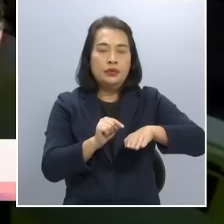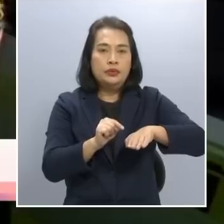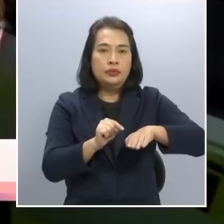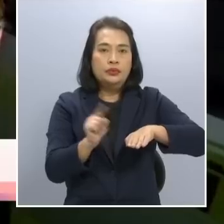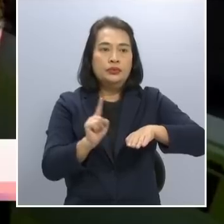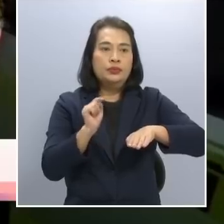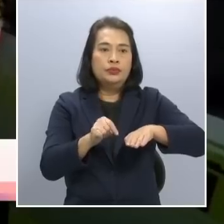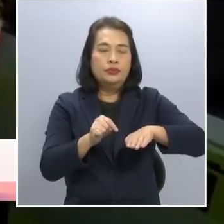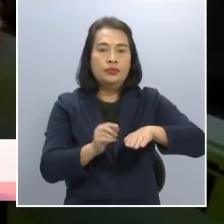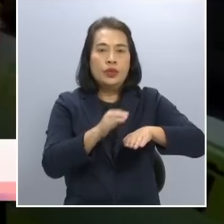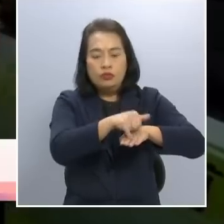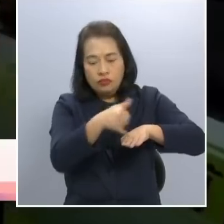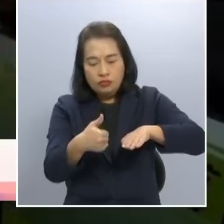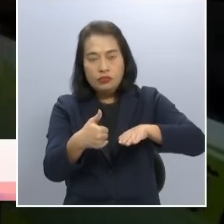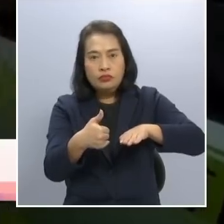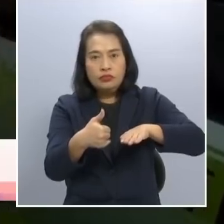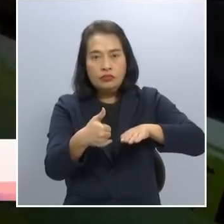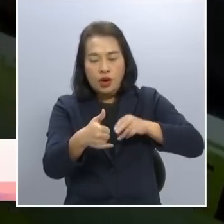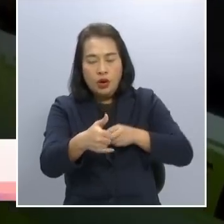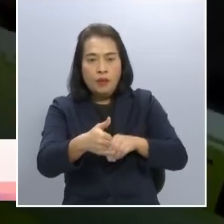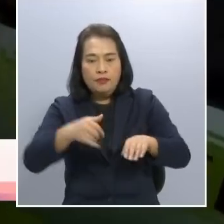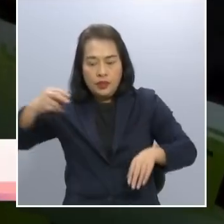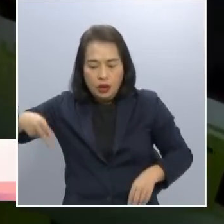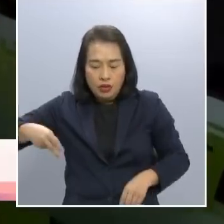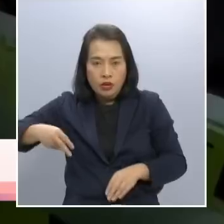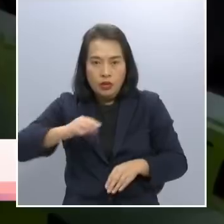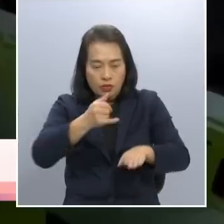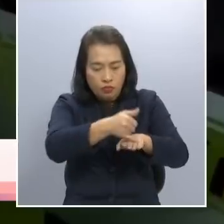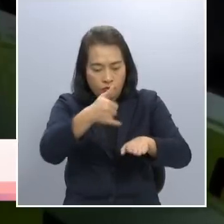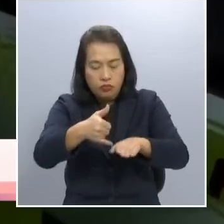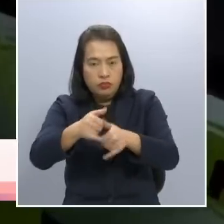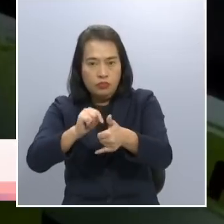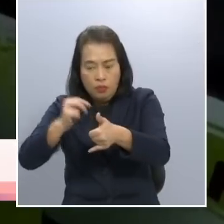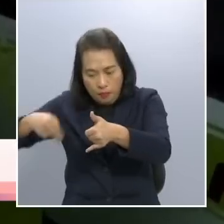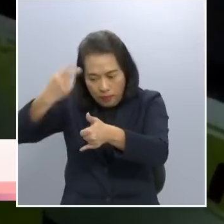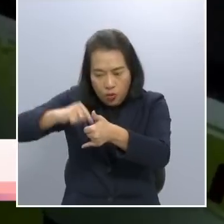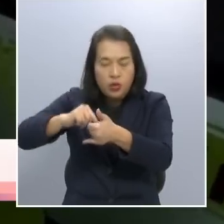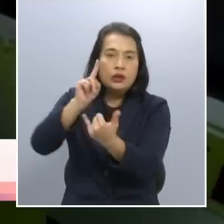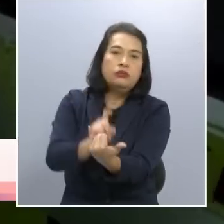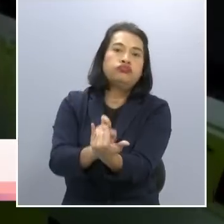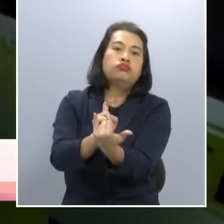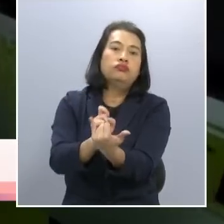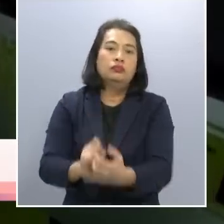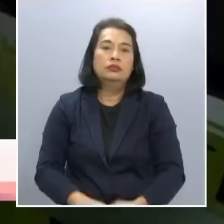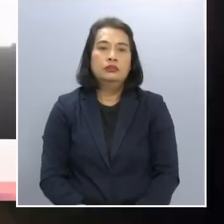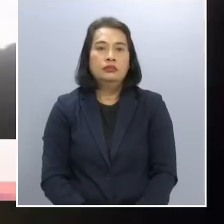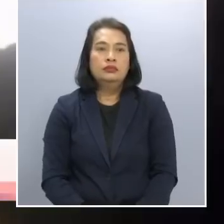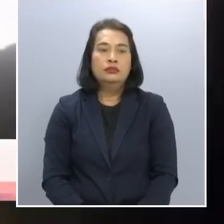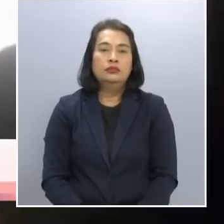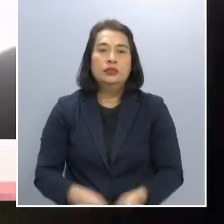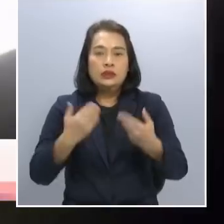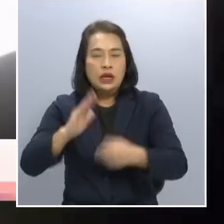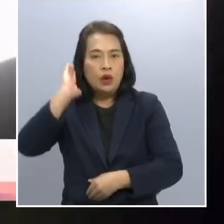ที่ผู้ตายเนี่ยลงมาจากรถก็เลยถูกชาญณรงค์นั้นยิงจนเสียชีวิตนะครับผู้ชมครับ นอกจากนี้หลังจากก่อเหตุค่ะชาญณร